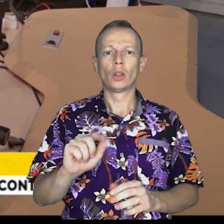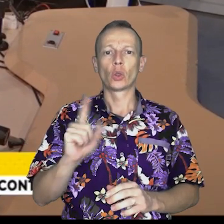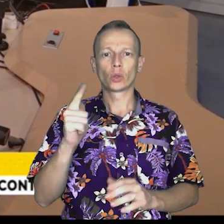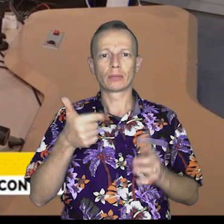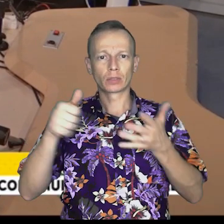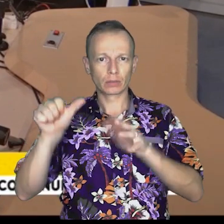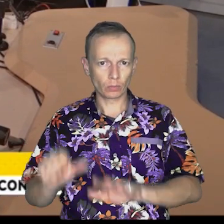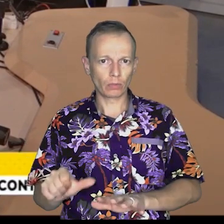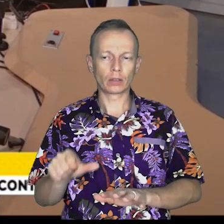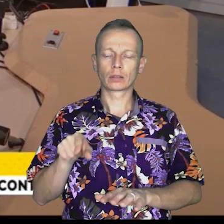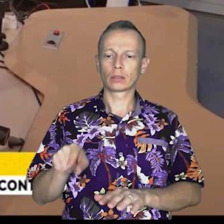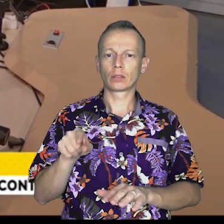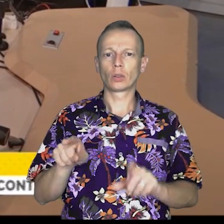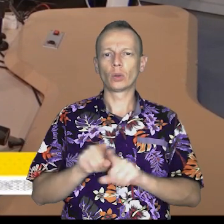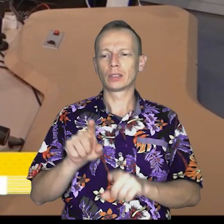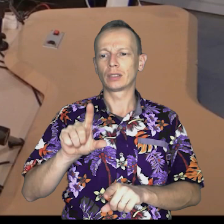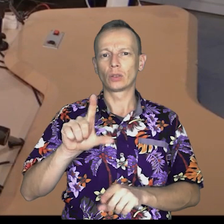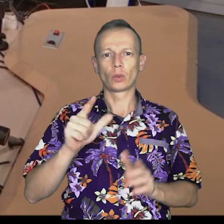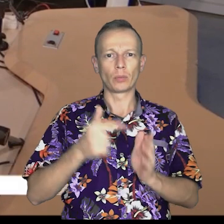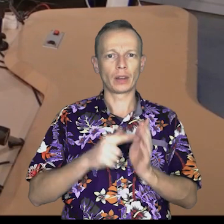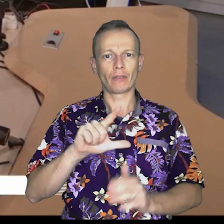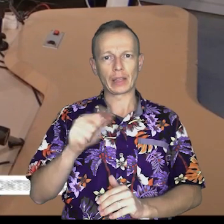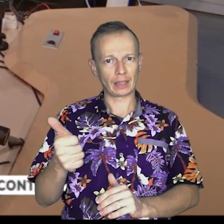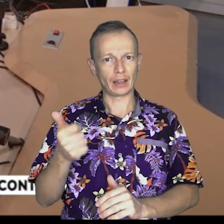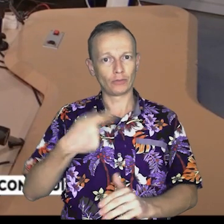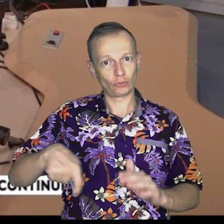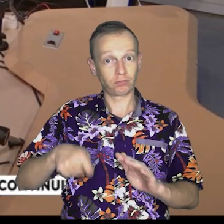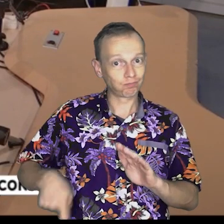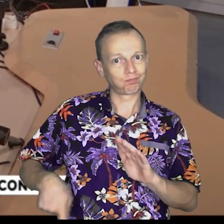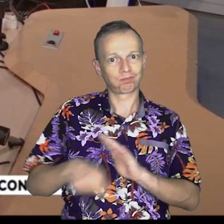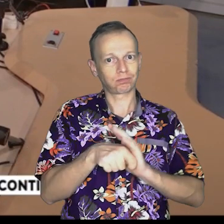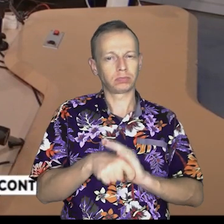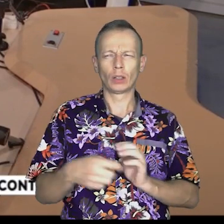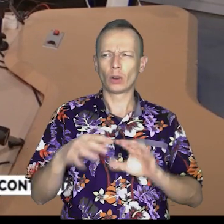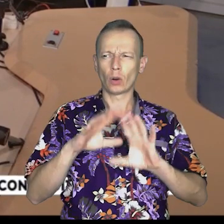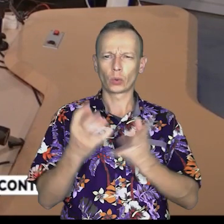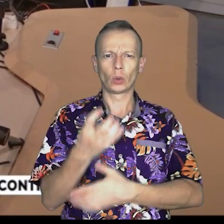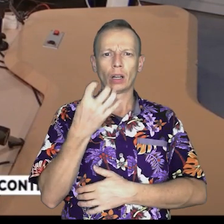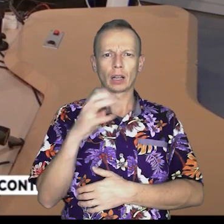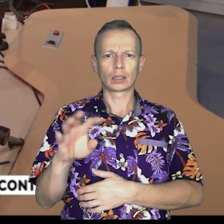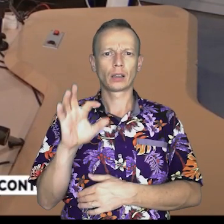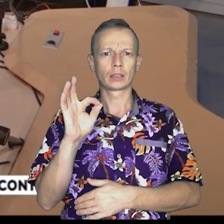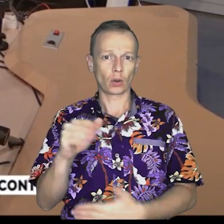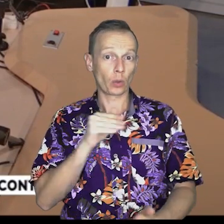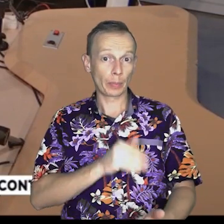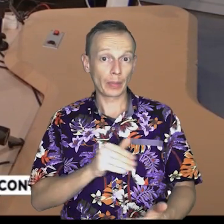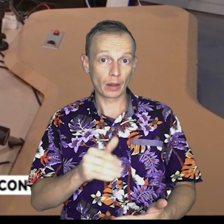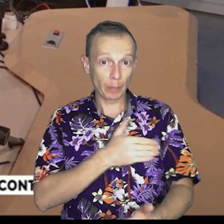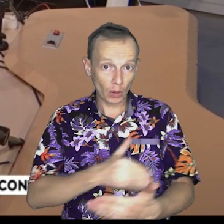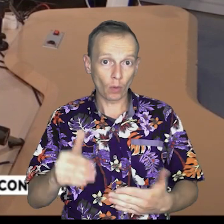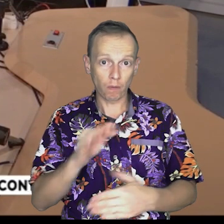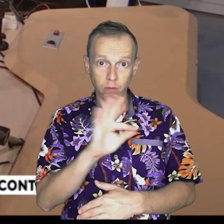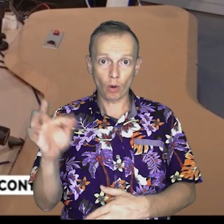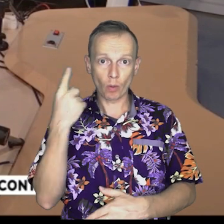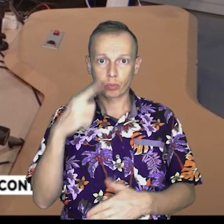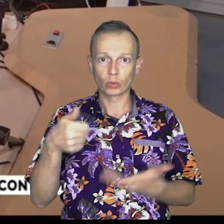et sur la première partie de 2021 avec une contribution quand même de 450 millions de francs sur un semestre. Et